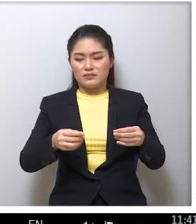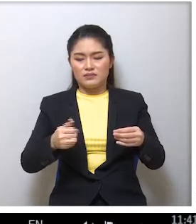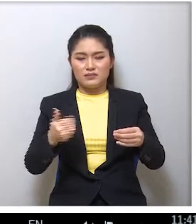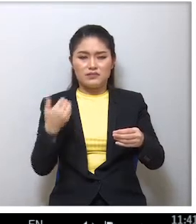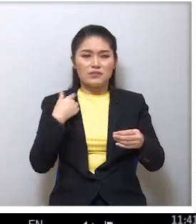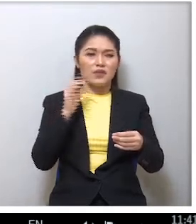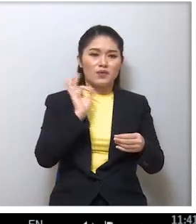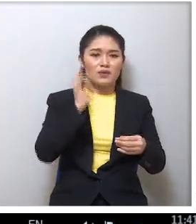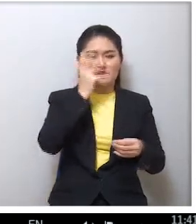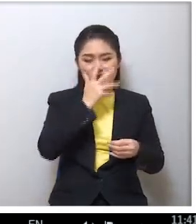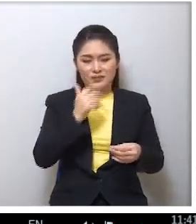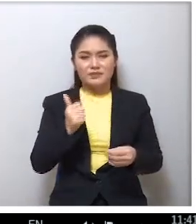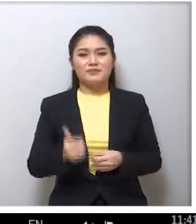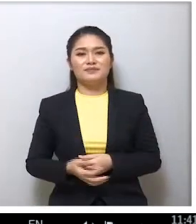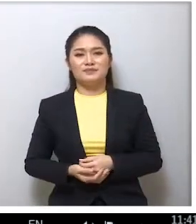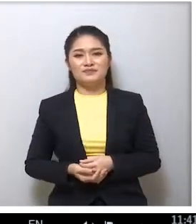โอเคสวยงาม